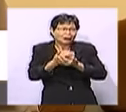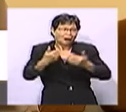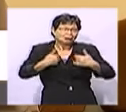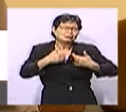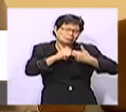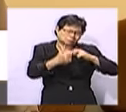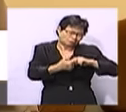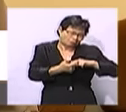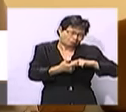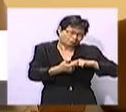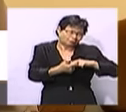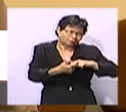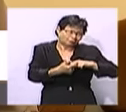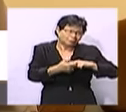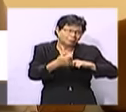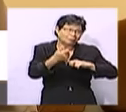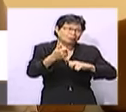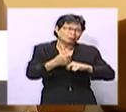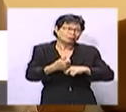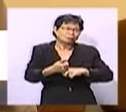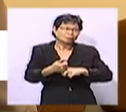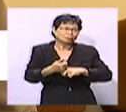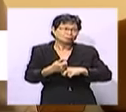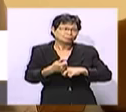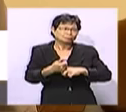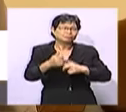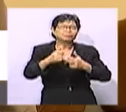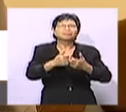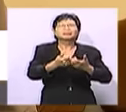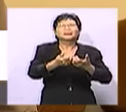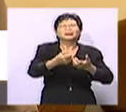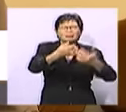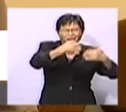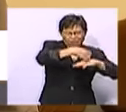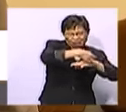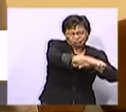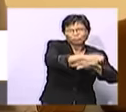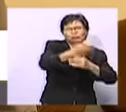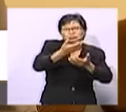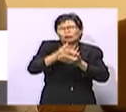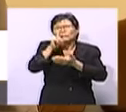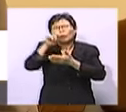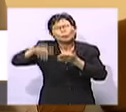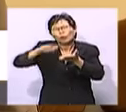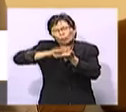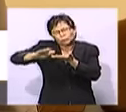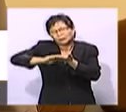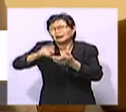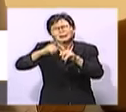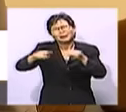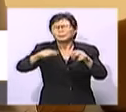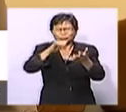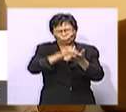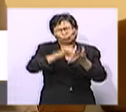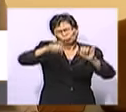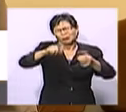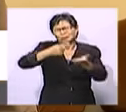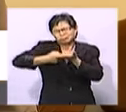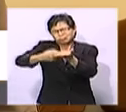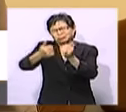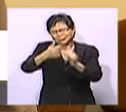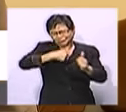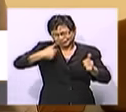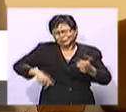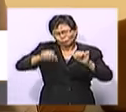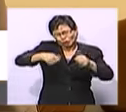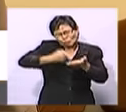isu kemasukan sarang burung yang belum dibersihkan. Tapi itu boleh dibincang dengan China